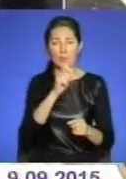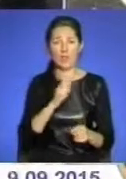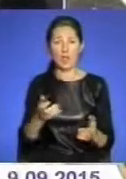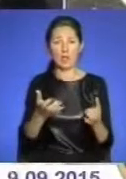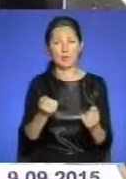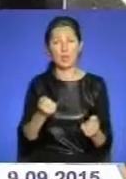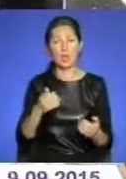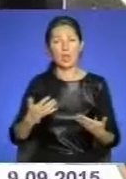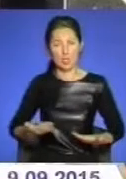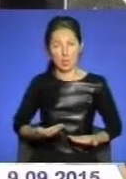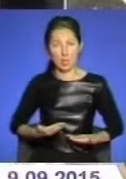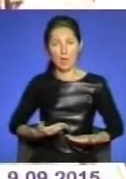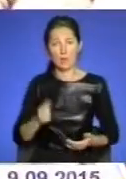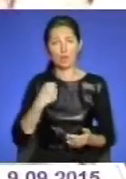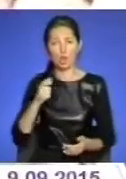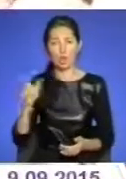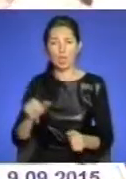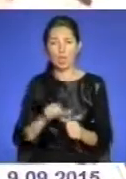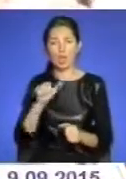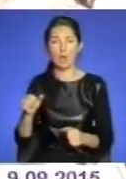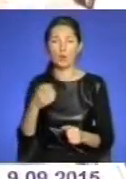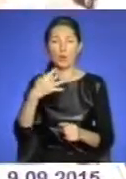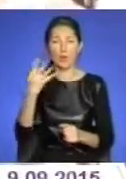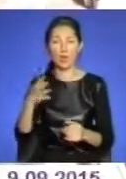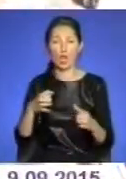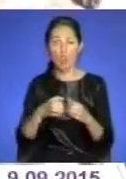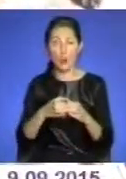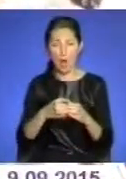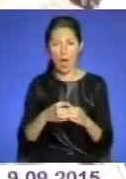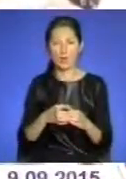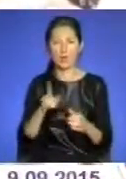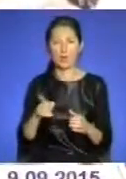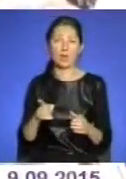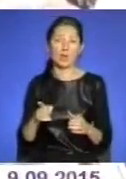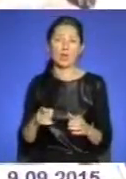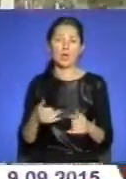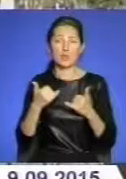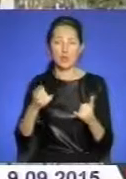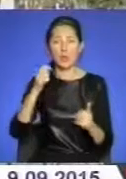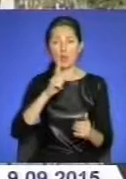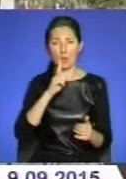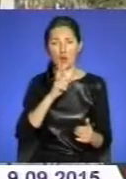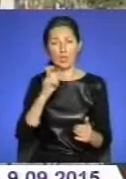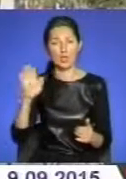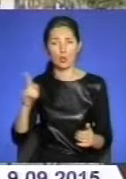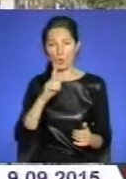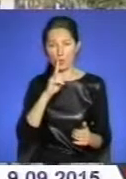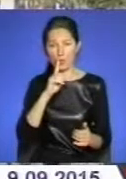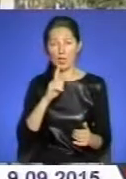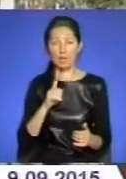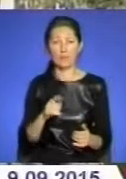вшанували хвилиною мовчання і військовим салютом. Пам'ятний знак освятили представники духовенства. Немає більшої любові, коли